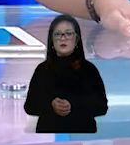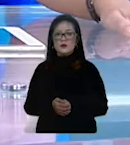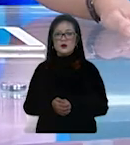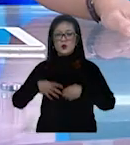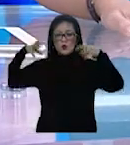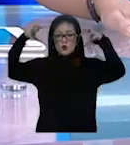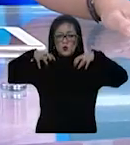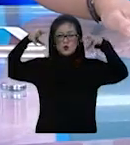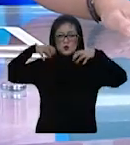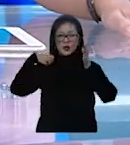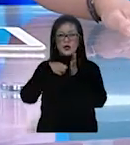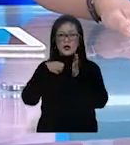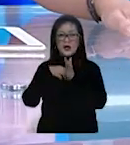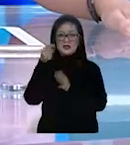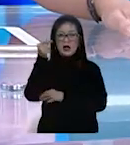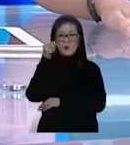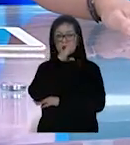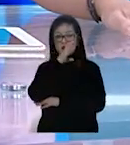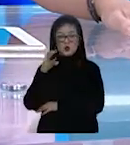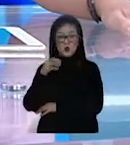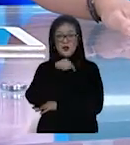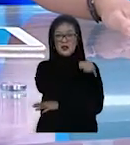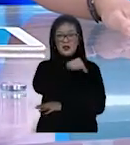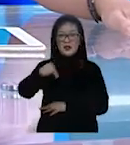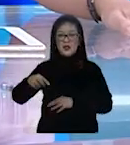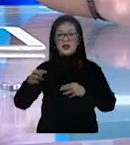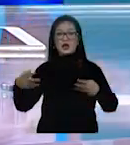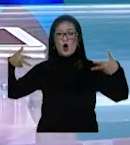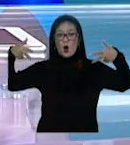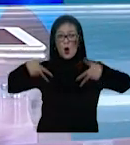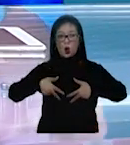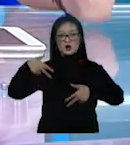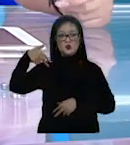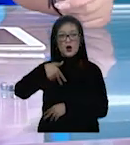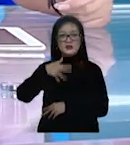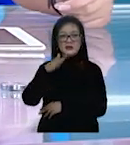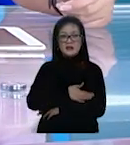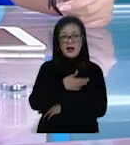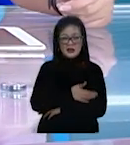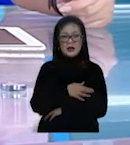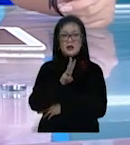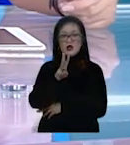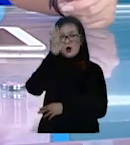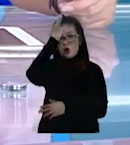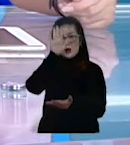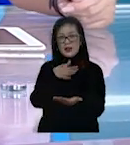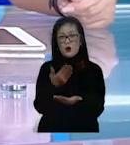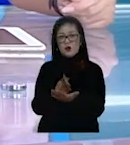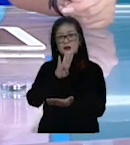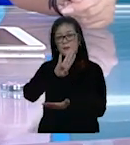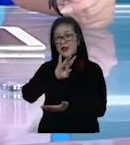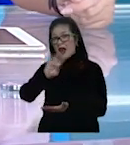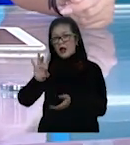Dipicu hujan deras sejak Rabu sore, sejumlah titik di Goa, Sulawesi Selatan mengalami longsor. Akibatnya, 3 orang tewas dan 4 lainnya